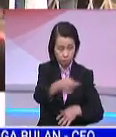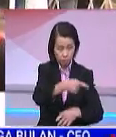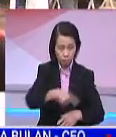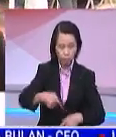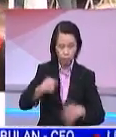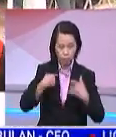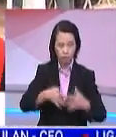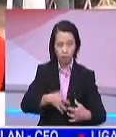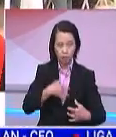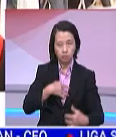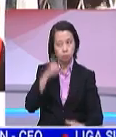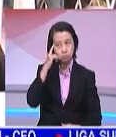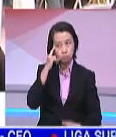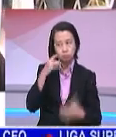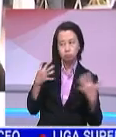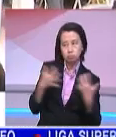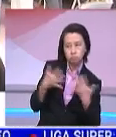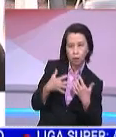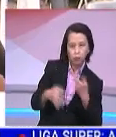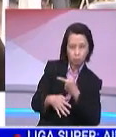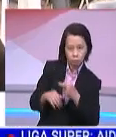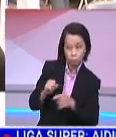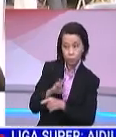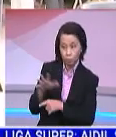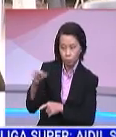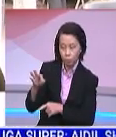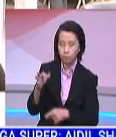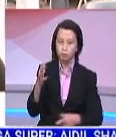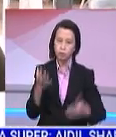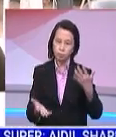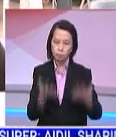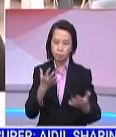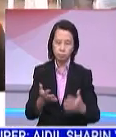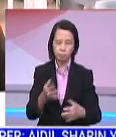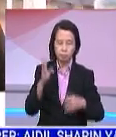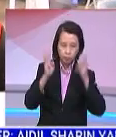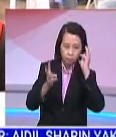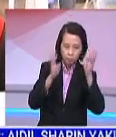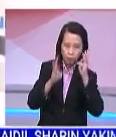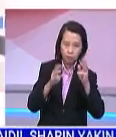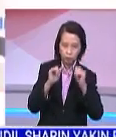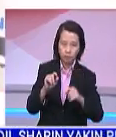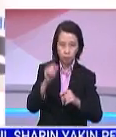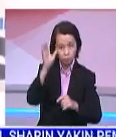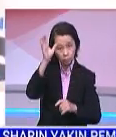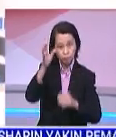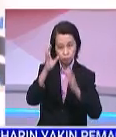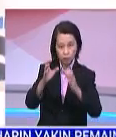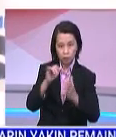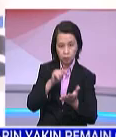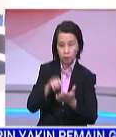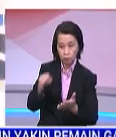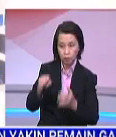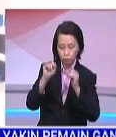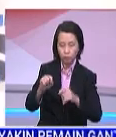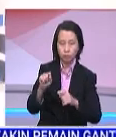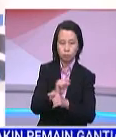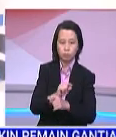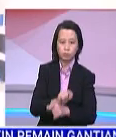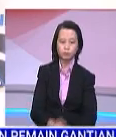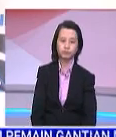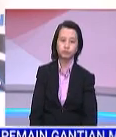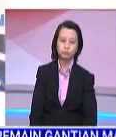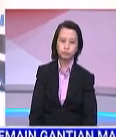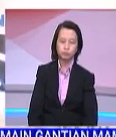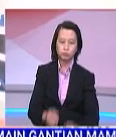total keluar tuh takut aku ingin jadi mungkin Dika konseling di berguna pakai anak bagi sih sangat bagus ya kalau